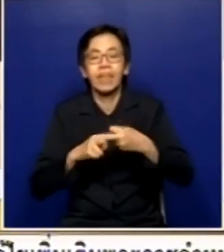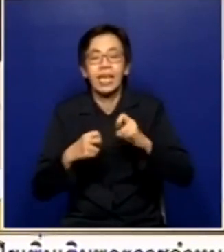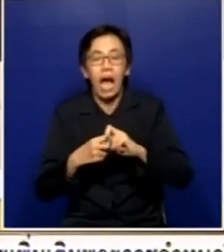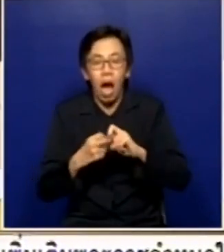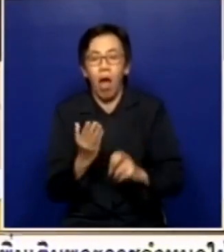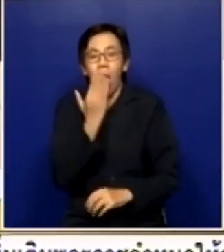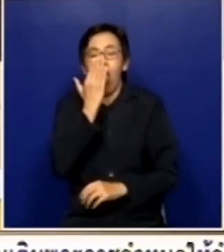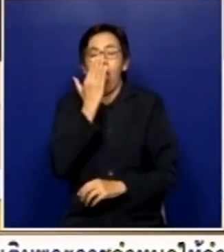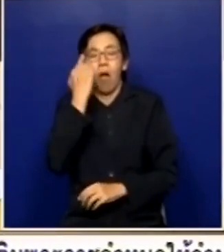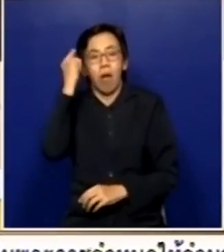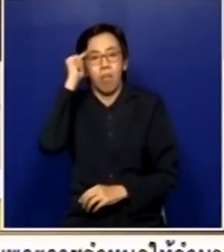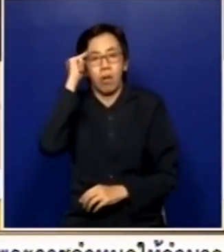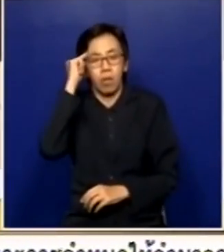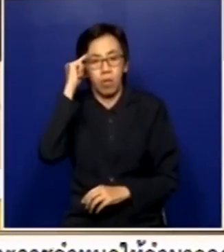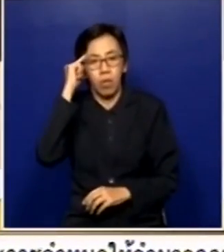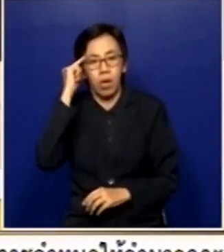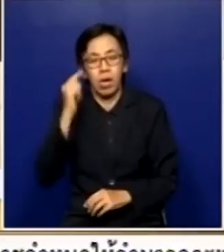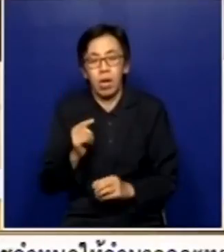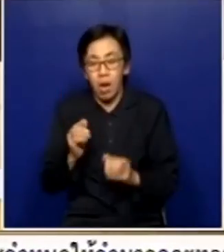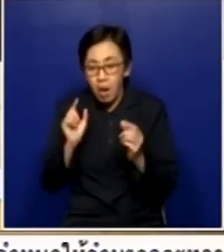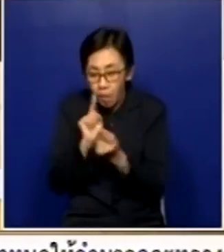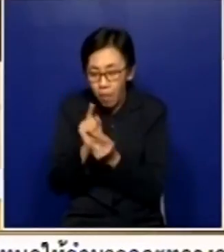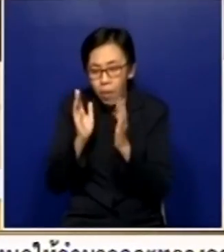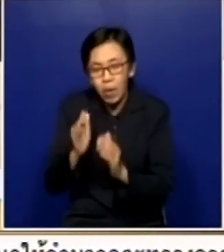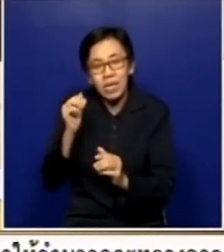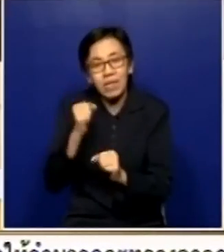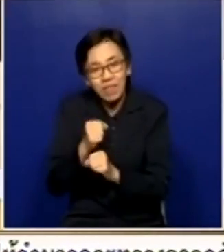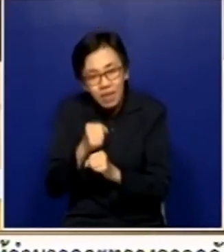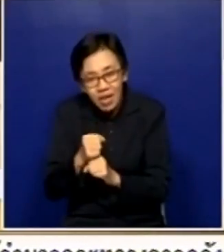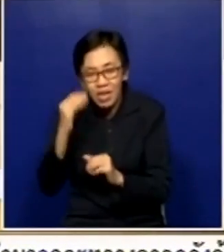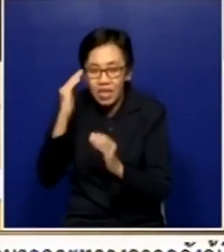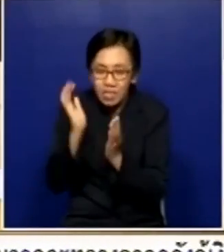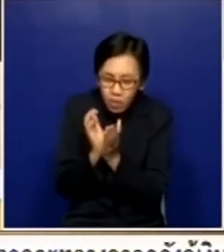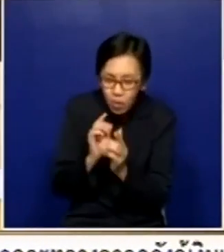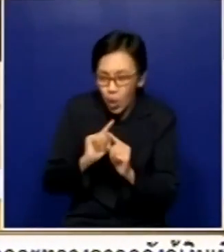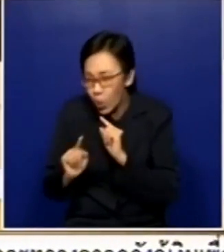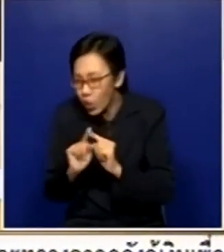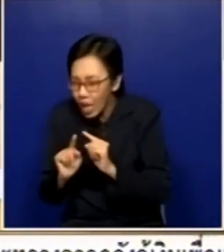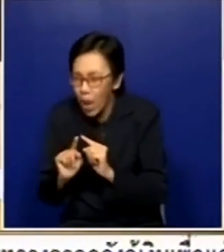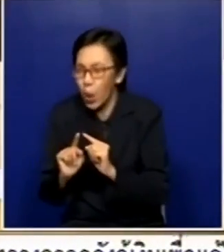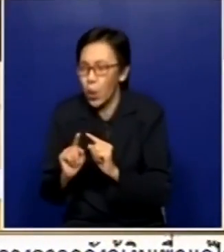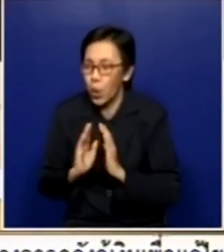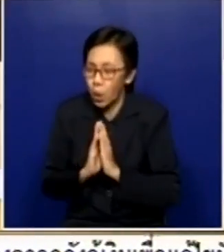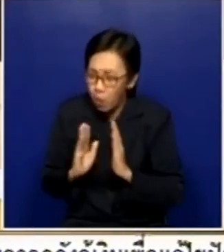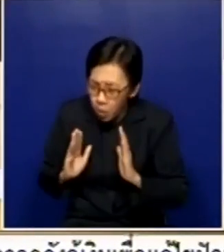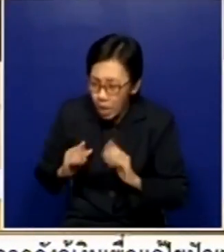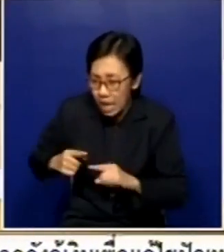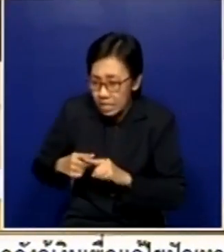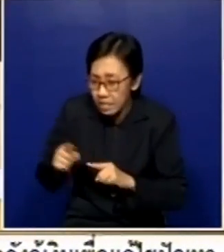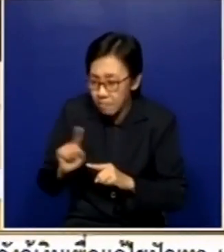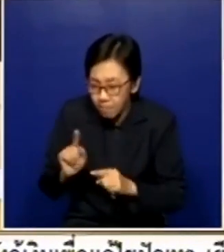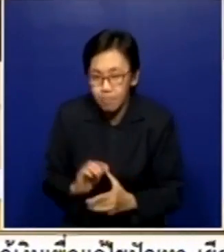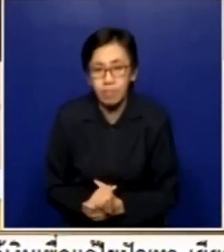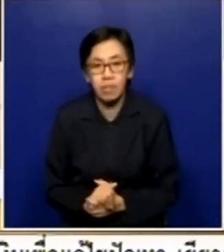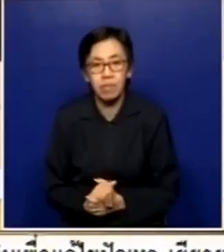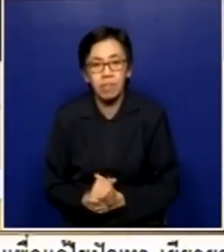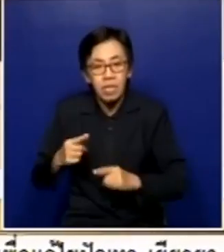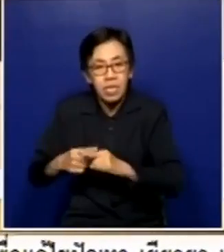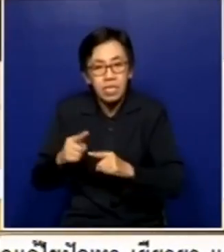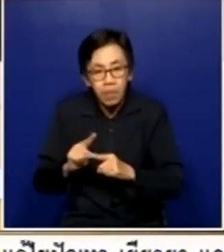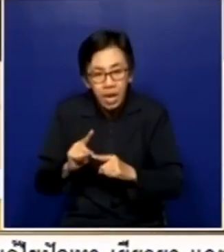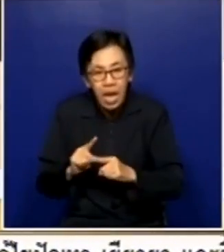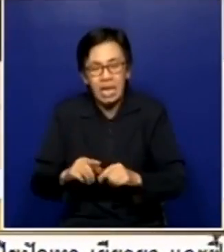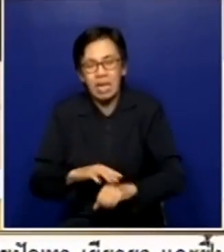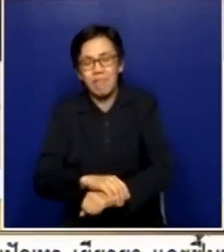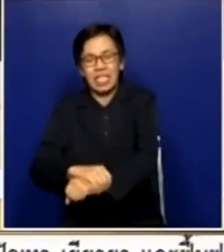แต่พบเจ้าที่ก็ขอบคุณหญ้าที่เขาก็มีบัตรเจ็บบ้างถามว่าเพราะอะไรก็ดึง